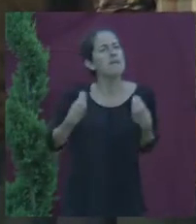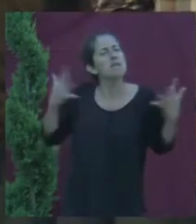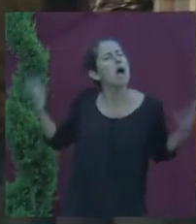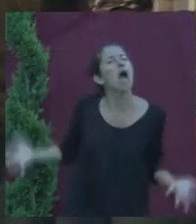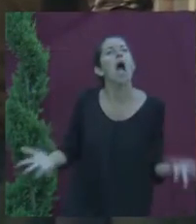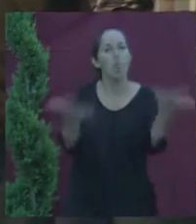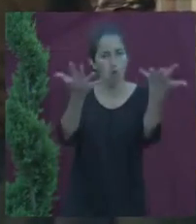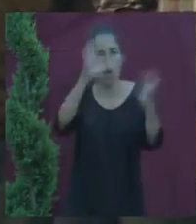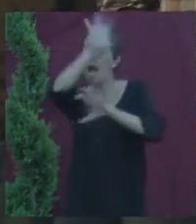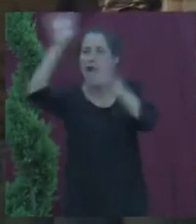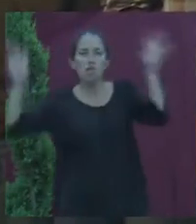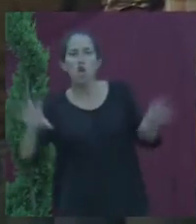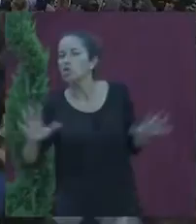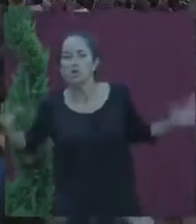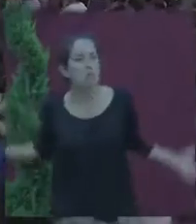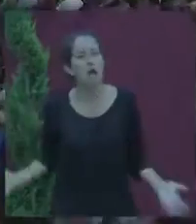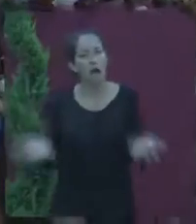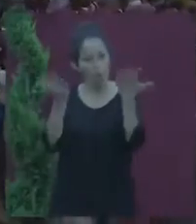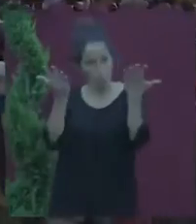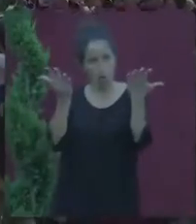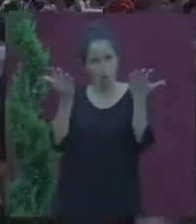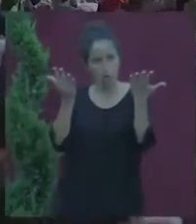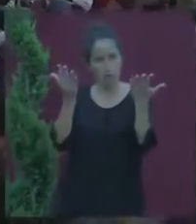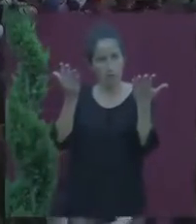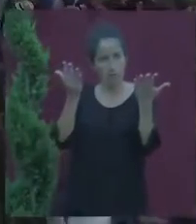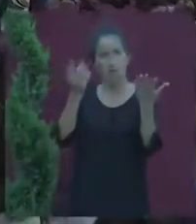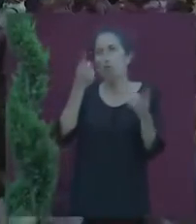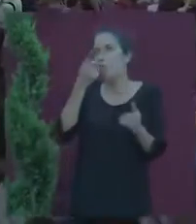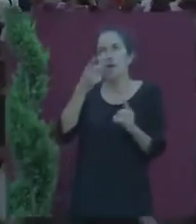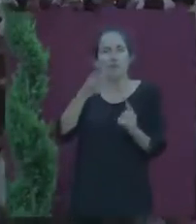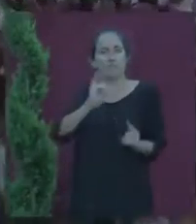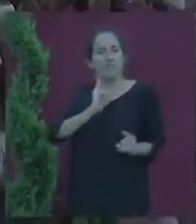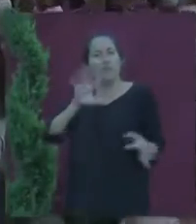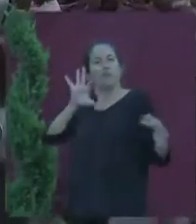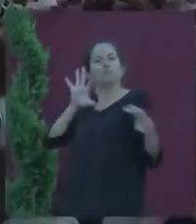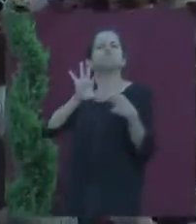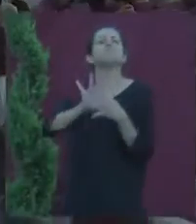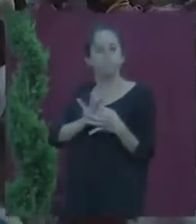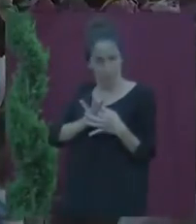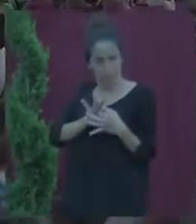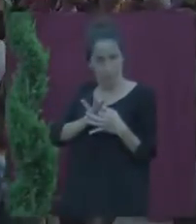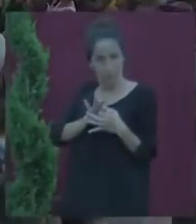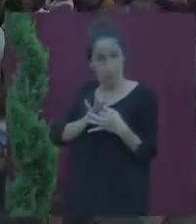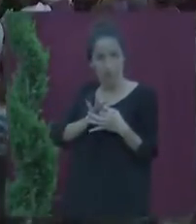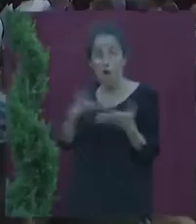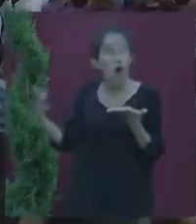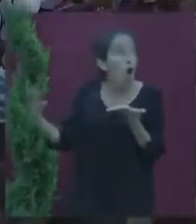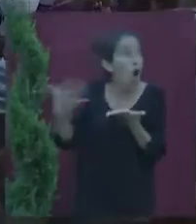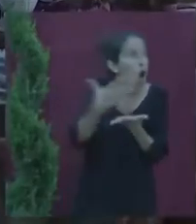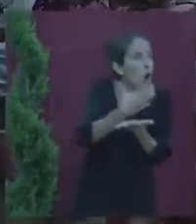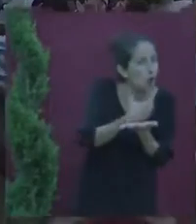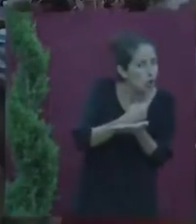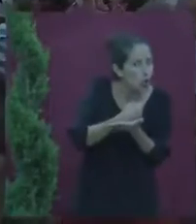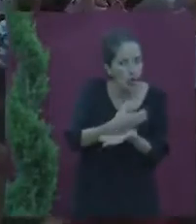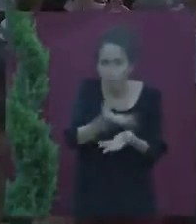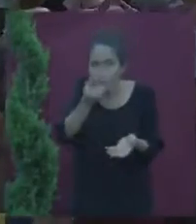i nacions amunt. Una enaltida condició. No tot serà, però,